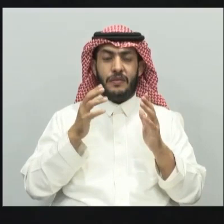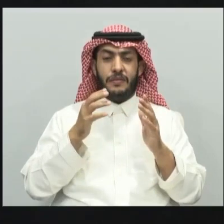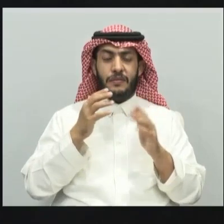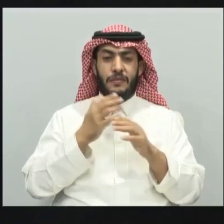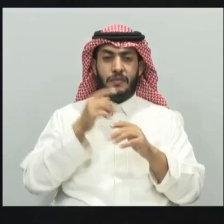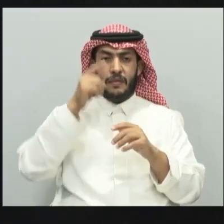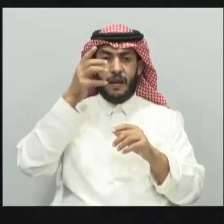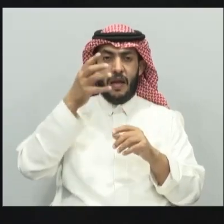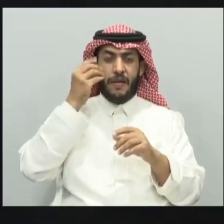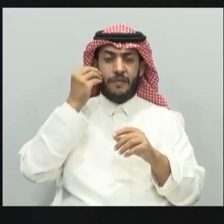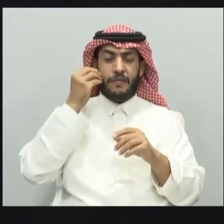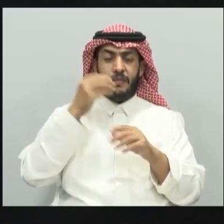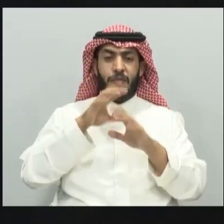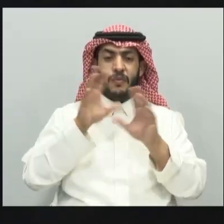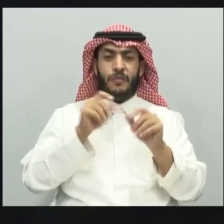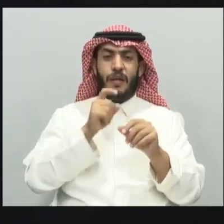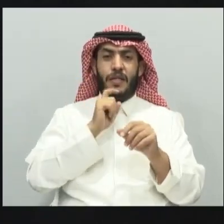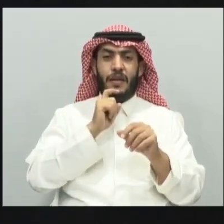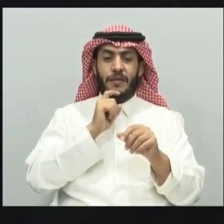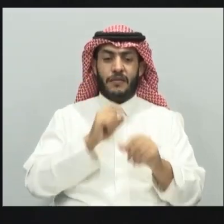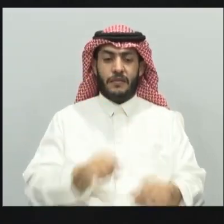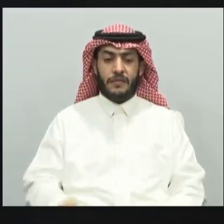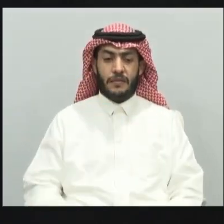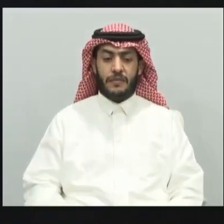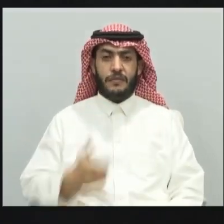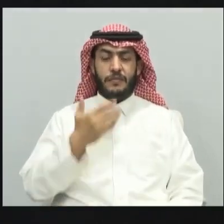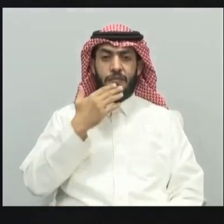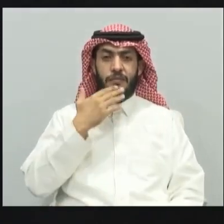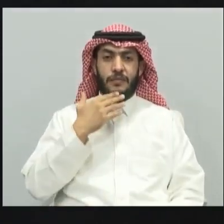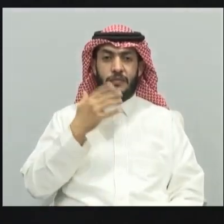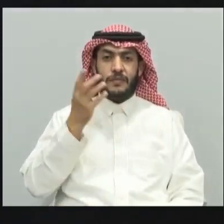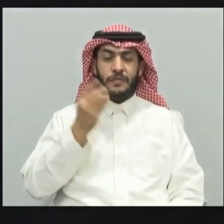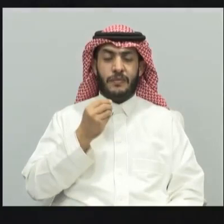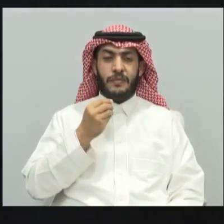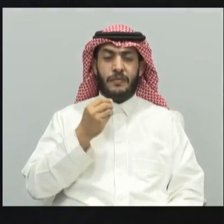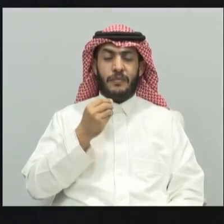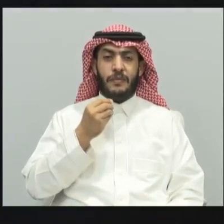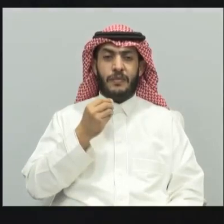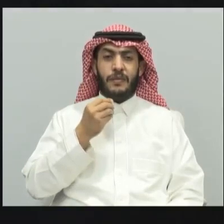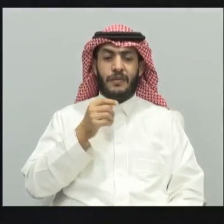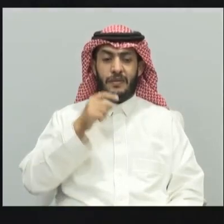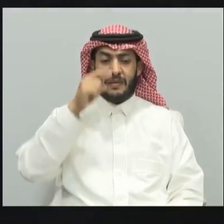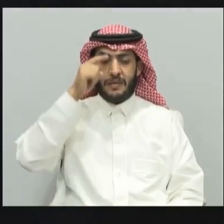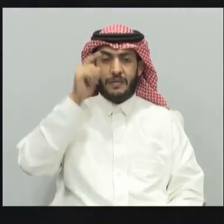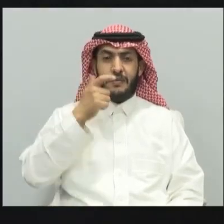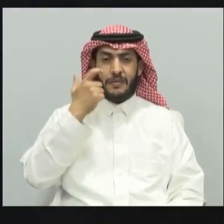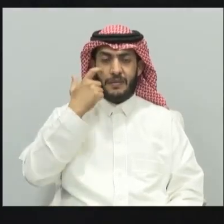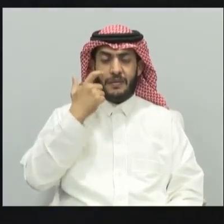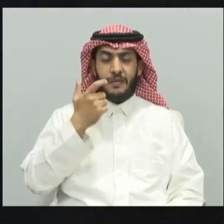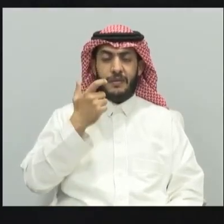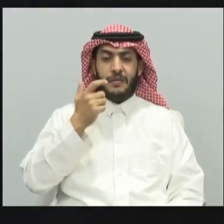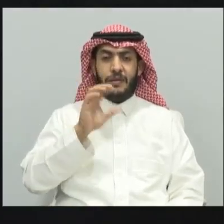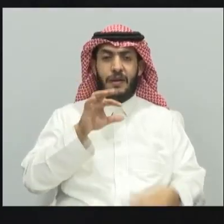فلما حفظها قال كلها ضعيفه فاستغرب ابنه من ذلك فقال حتى تحذرها